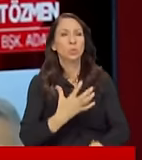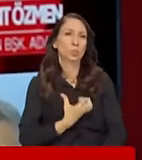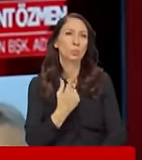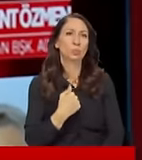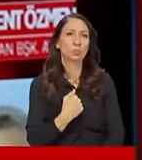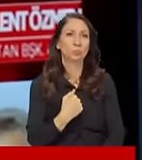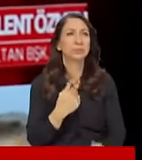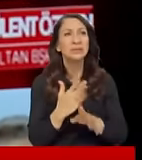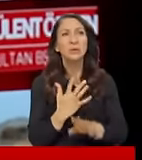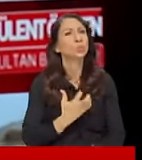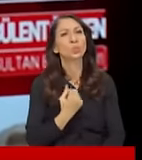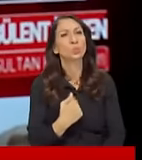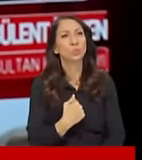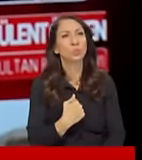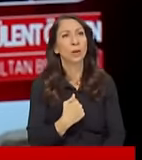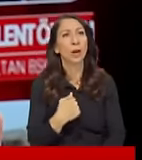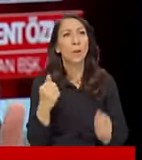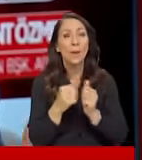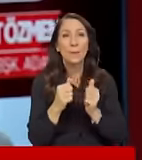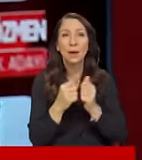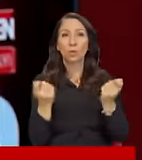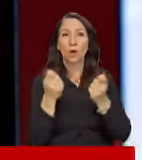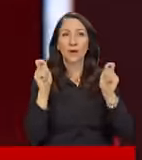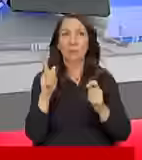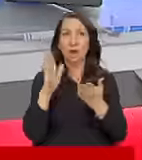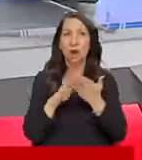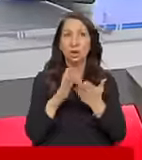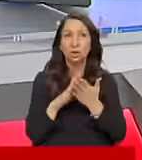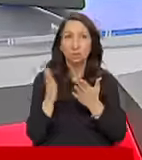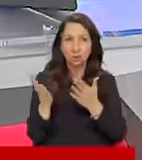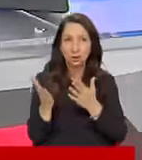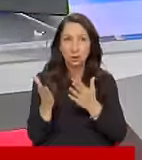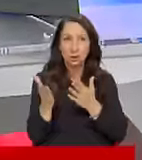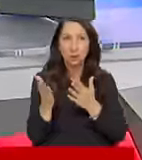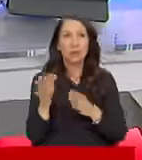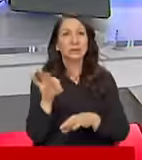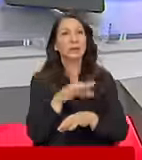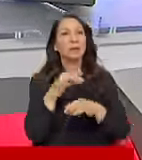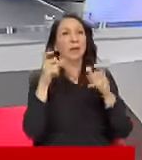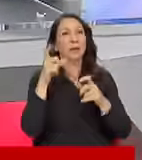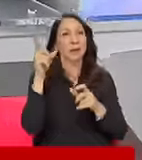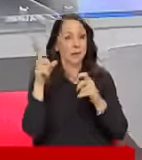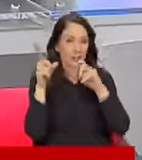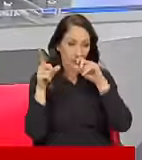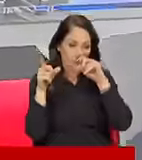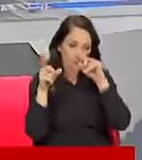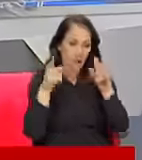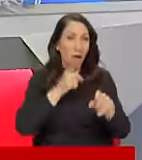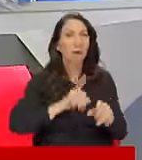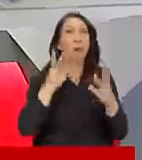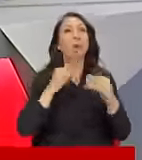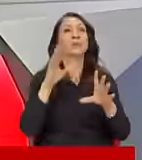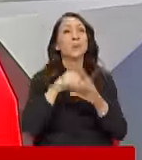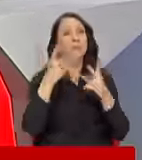üzüntülüyüm. Niye üzüntülüyüm? Buyurun. Beraber görev yaptığımız bir arkadaşımız Sarıyer'de aday olamadı